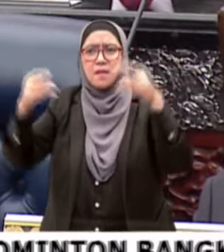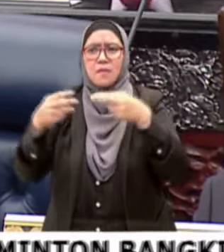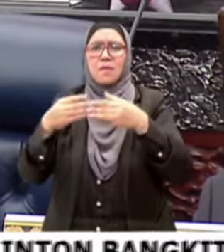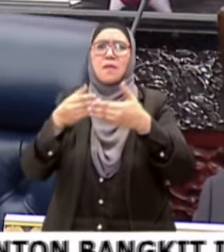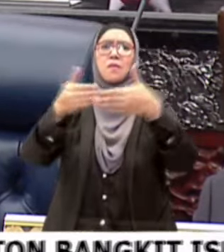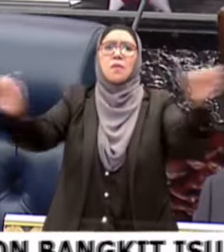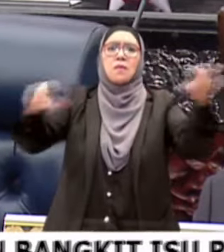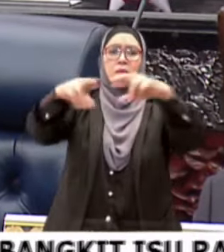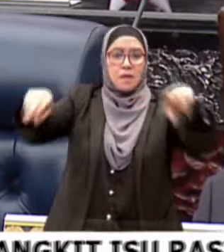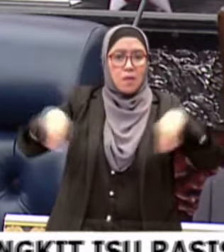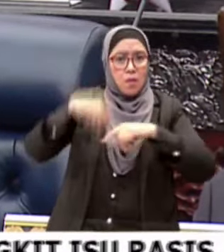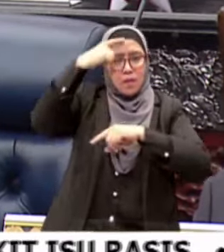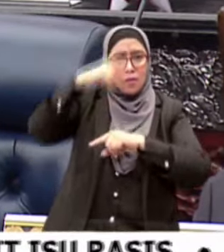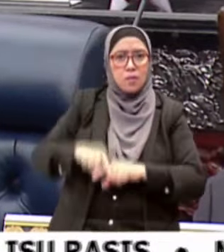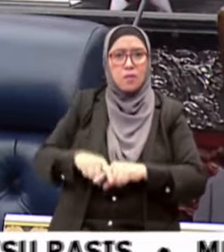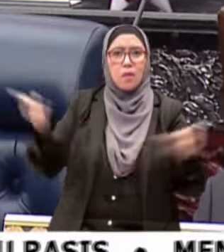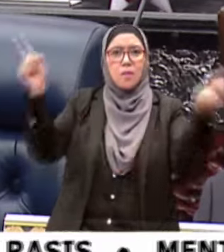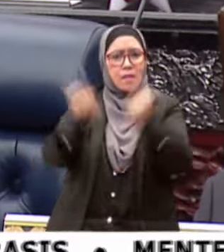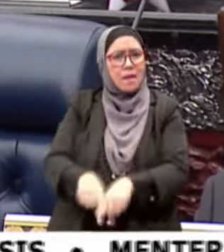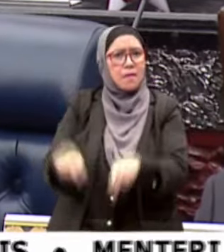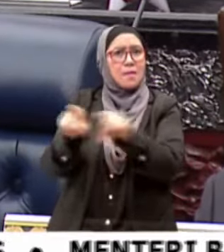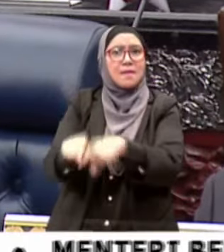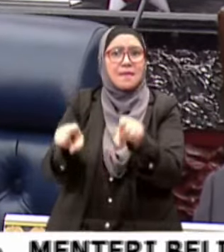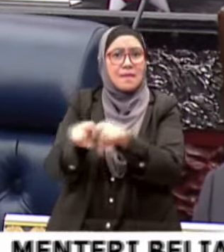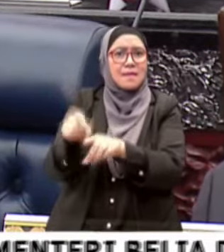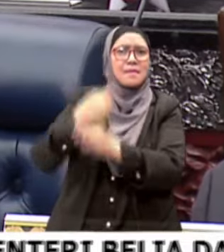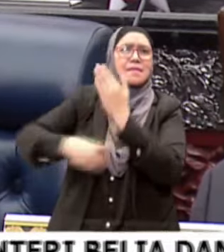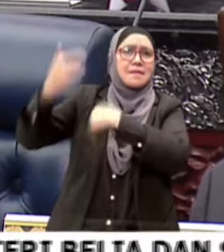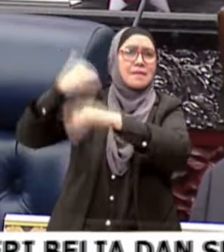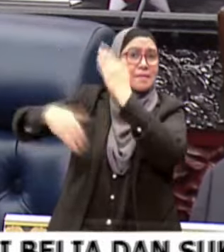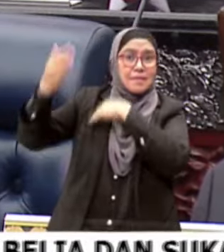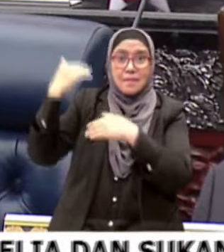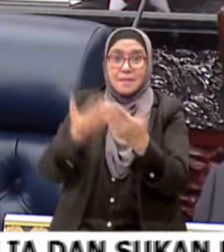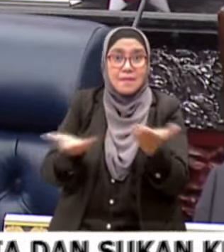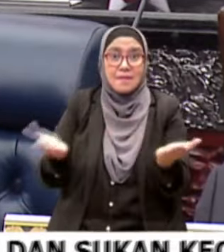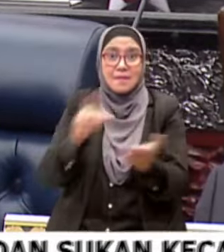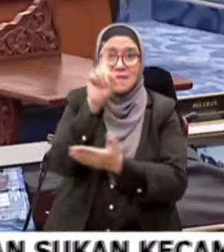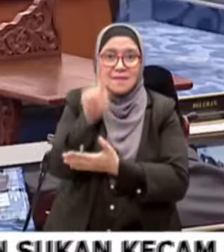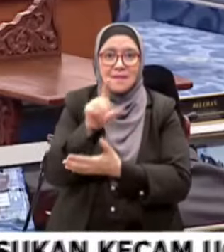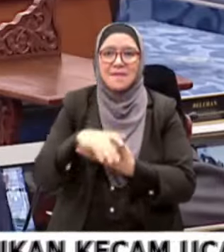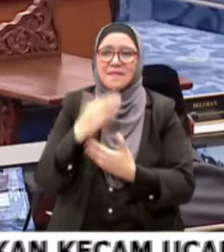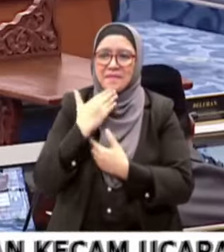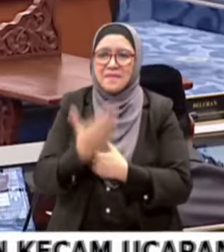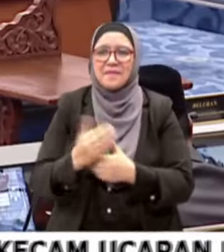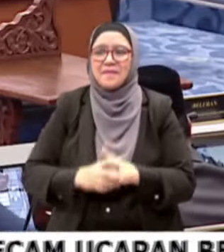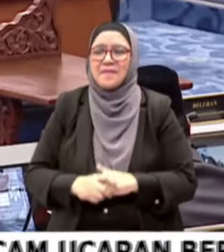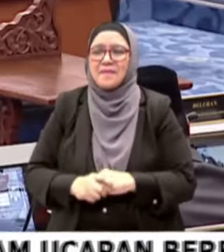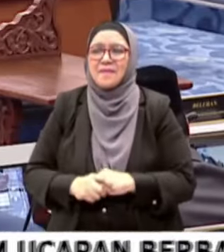ke arah terjadinya perkara seperti mana yang terjadi sebelum ini terima kasih